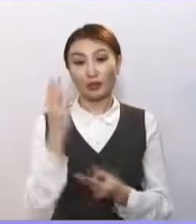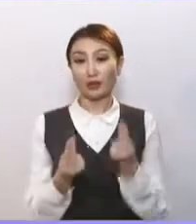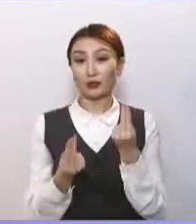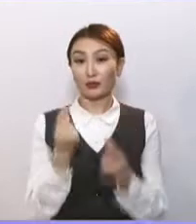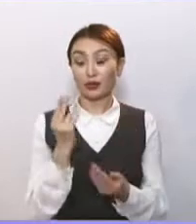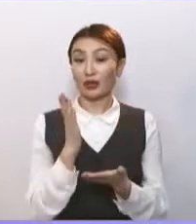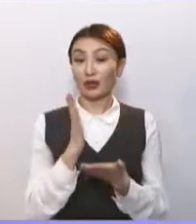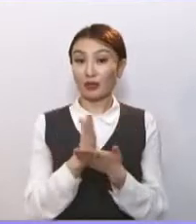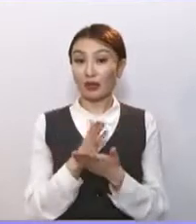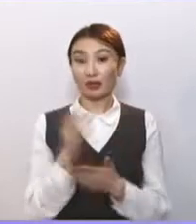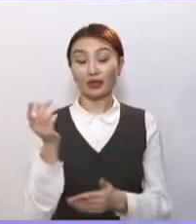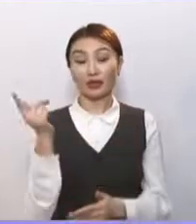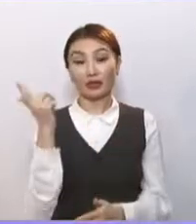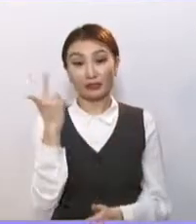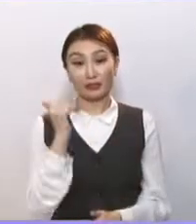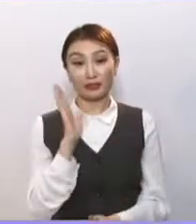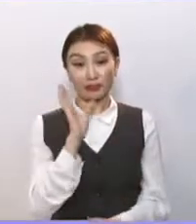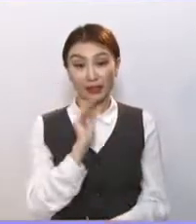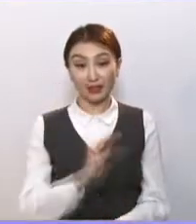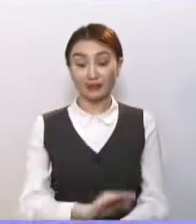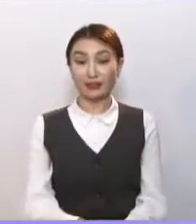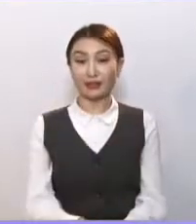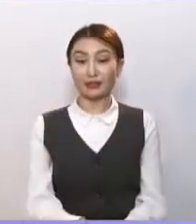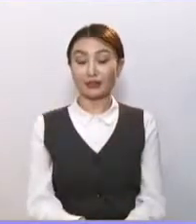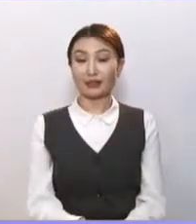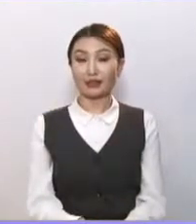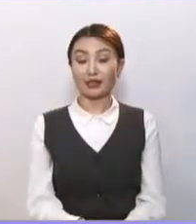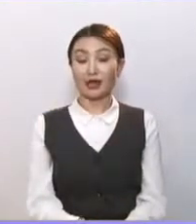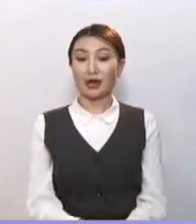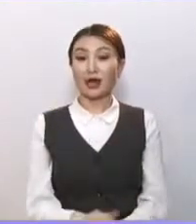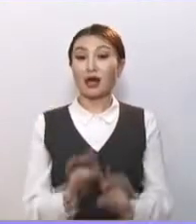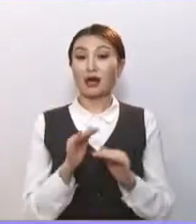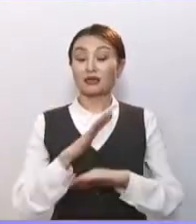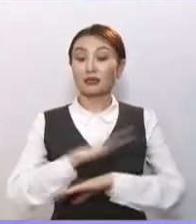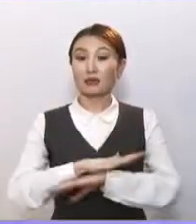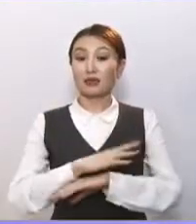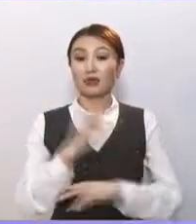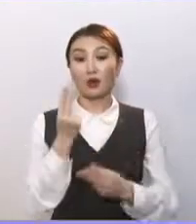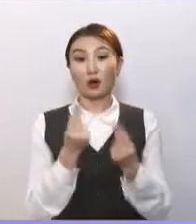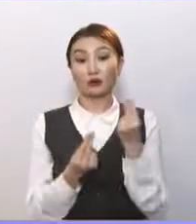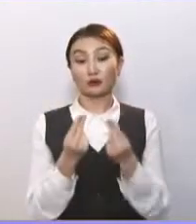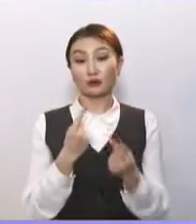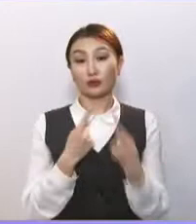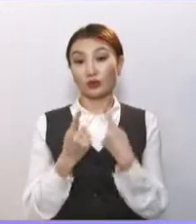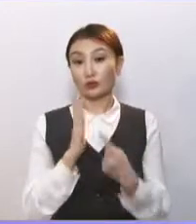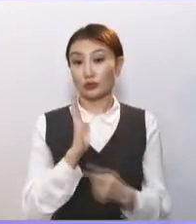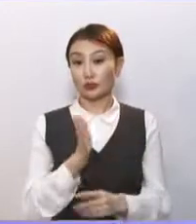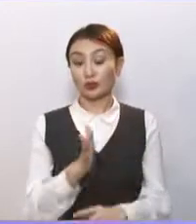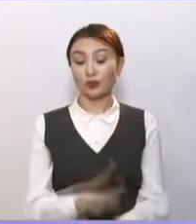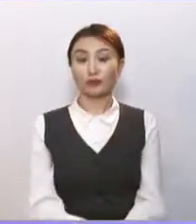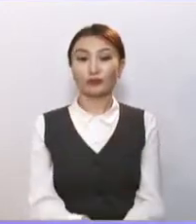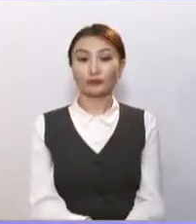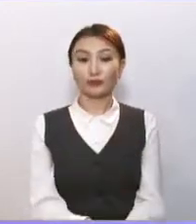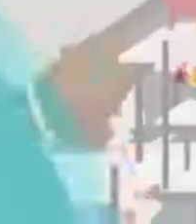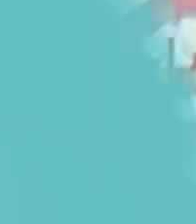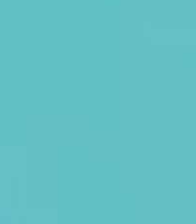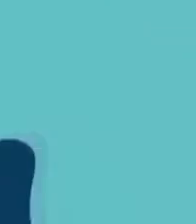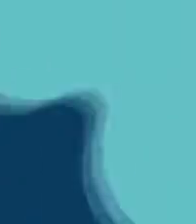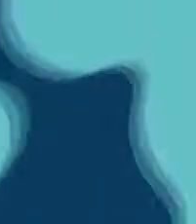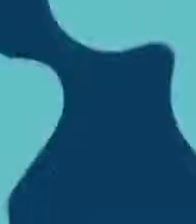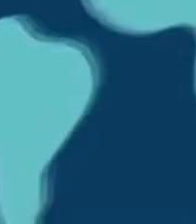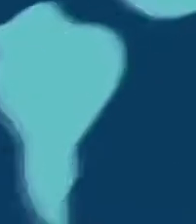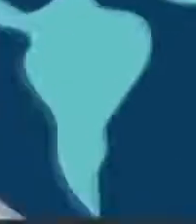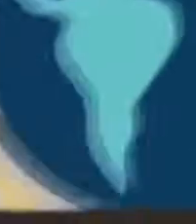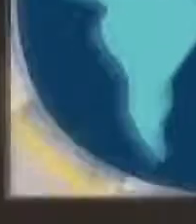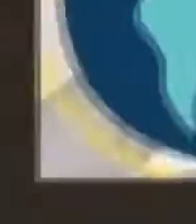оюндары бар экенин билесиңер. Демек балдар сабакта оюн жөнүндө сөз болот экен.